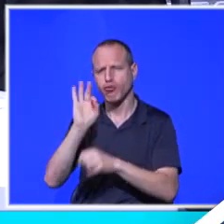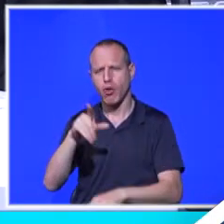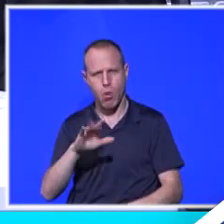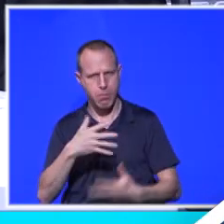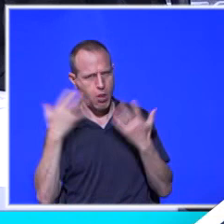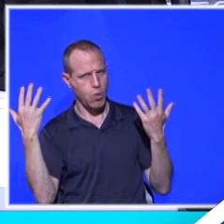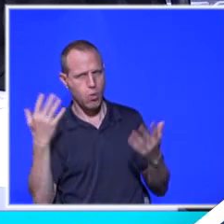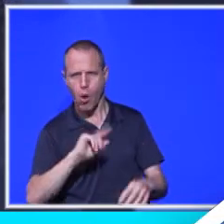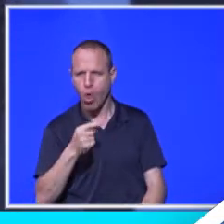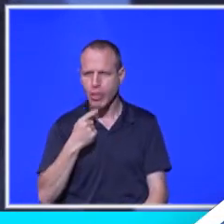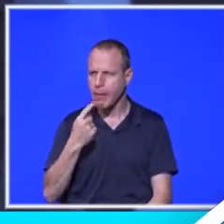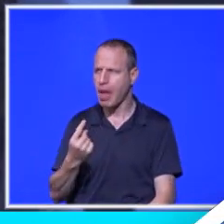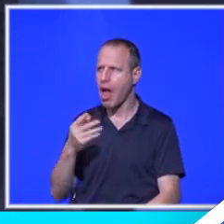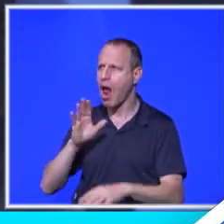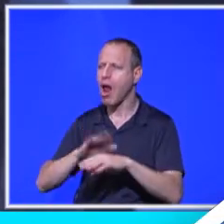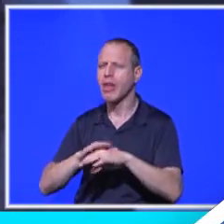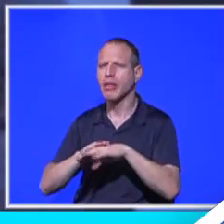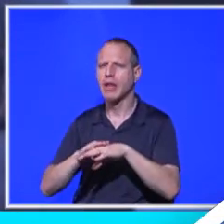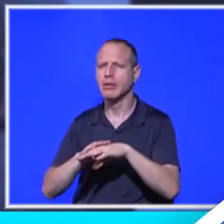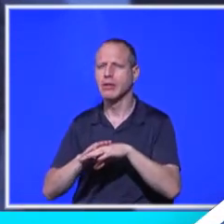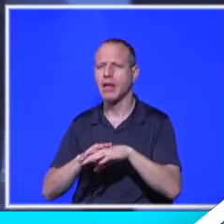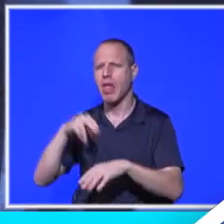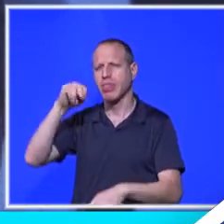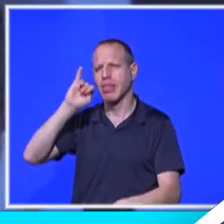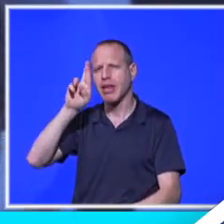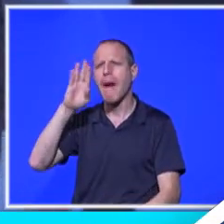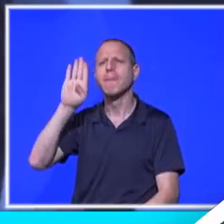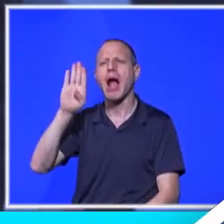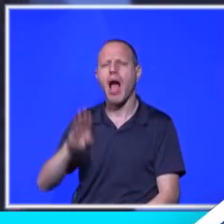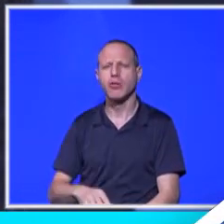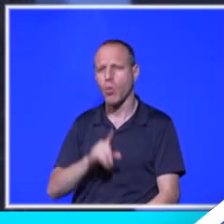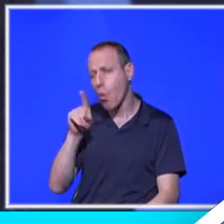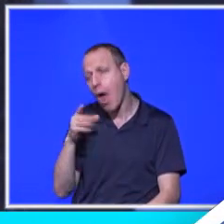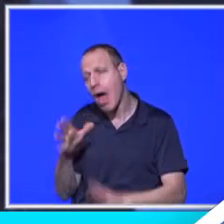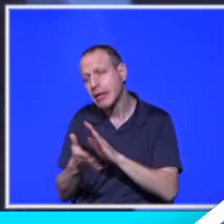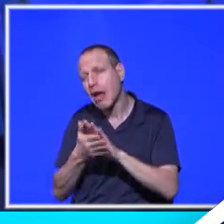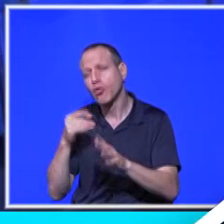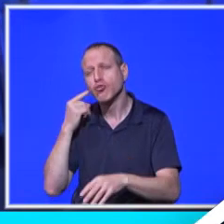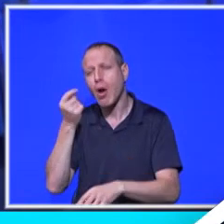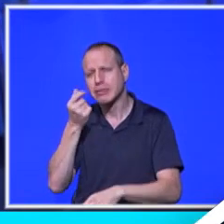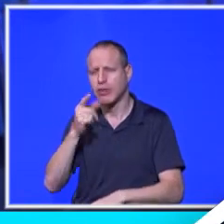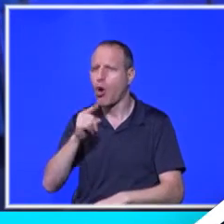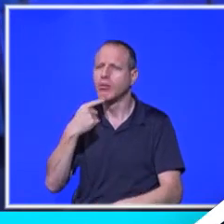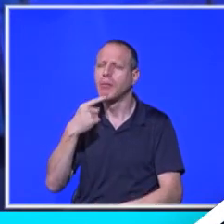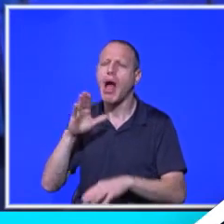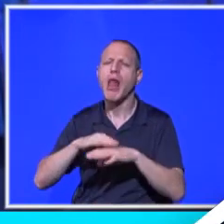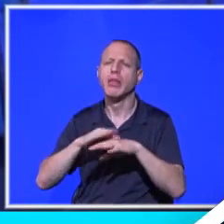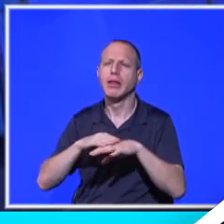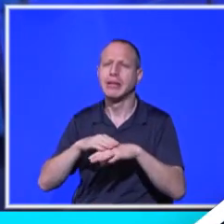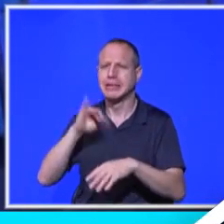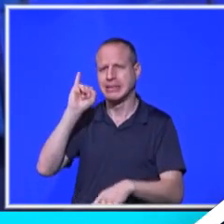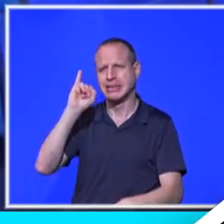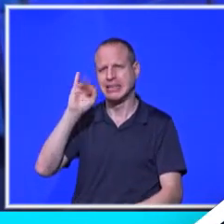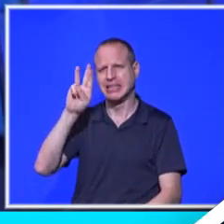לא נאמר על ידי ניר ברקת, שאולי התחלנו לשמוע קצת, לא נאמר על ידי